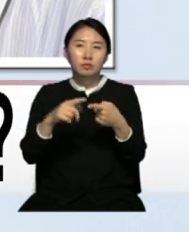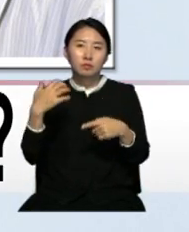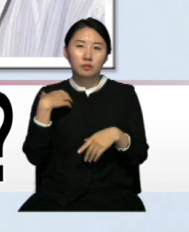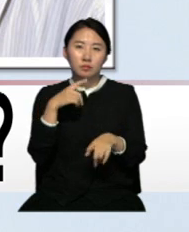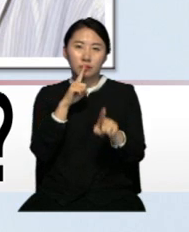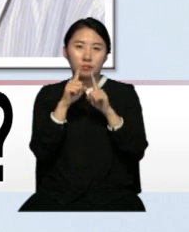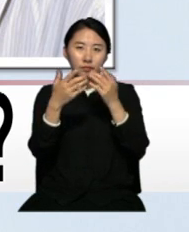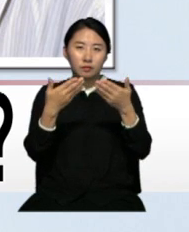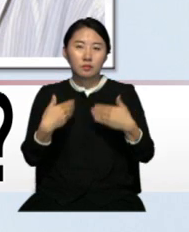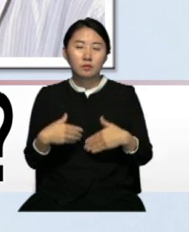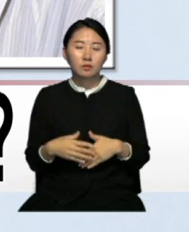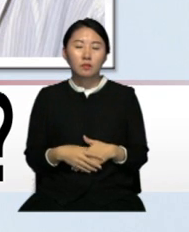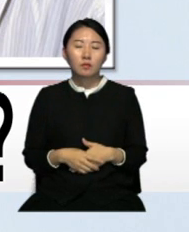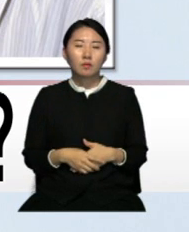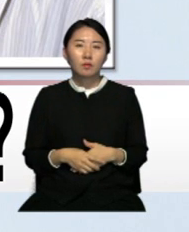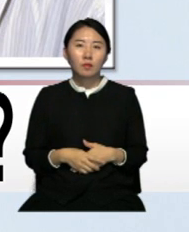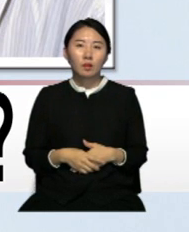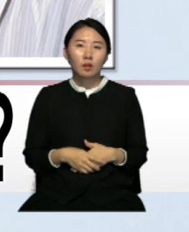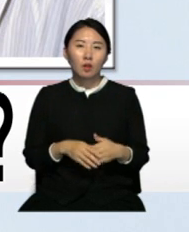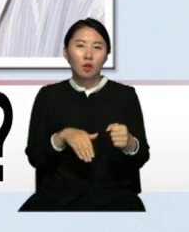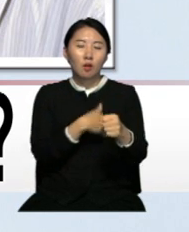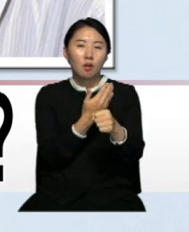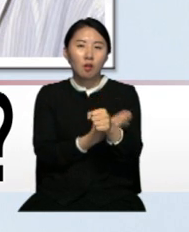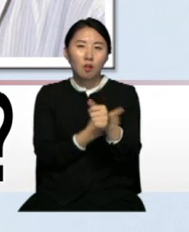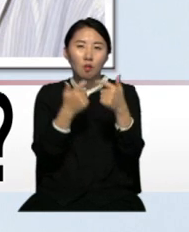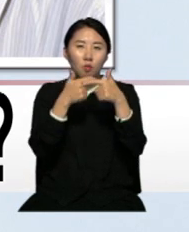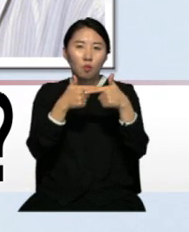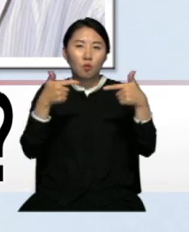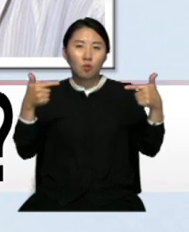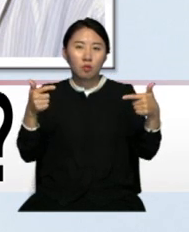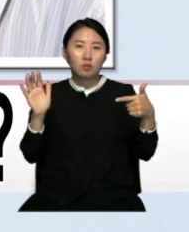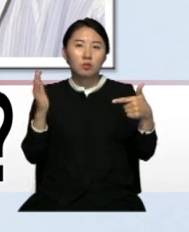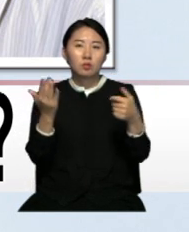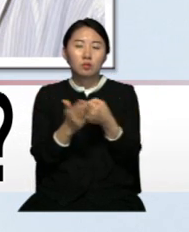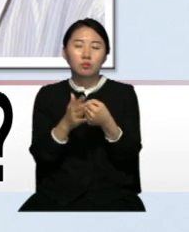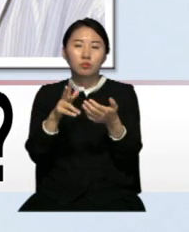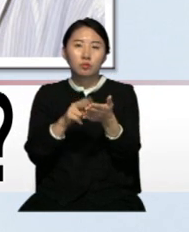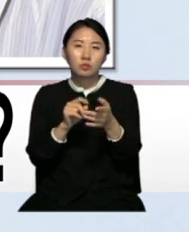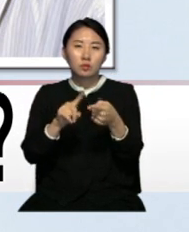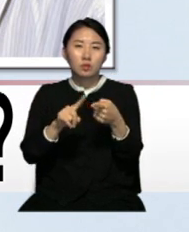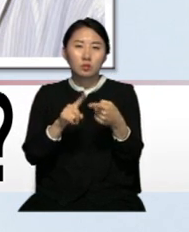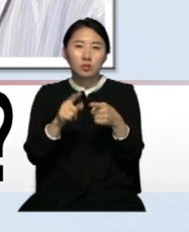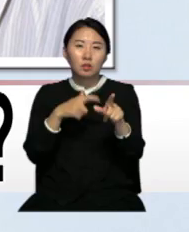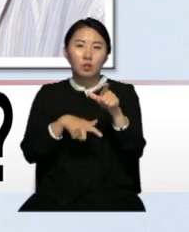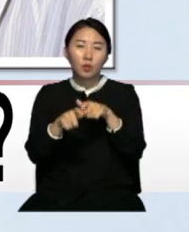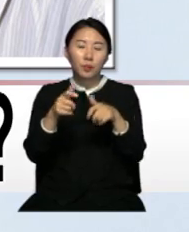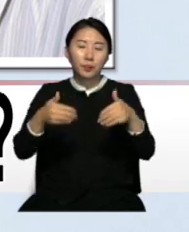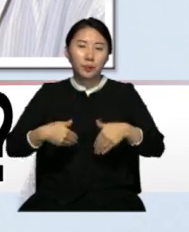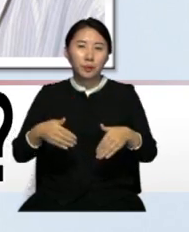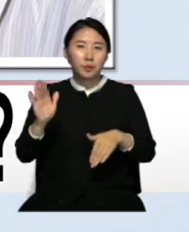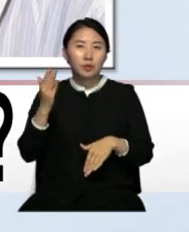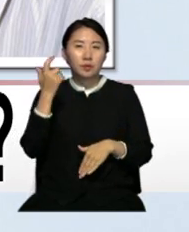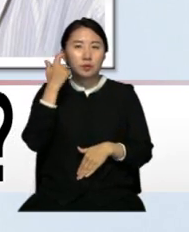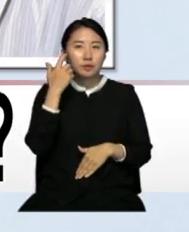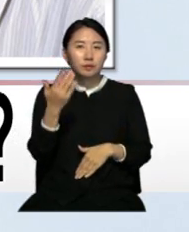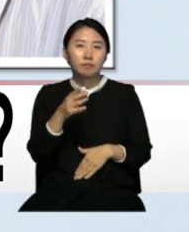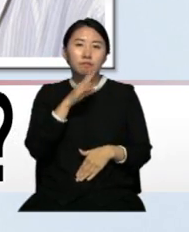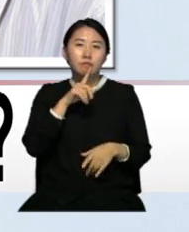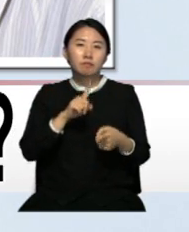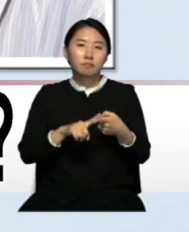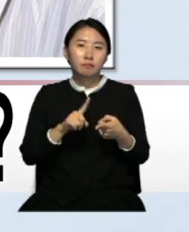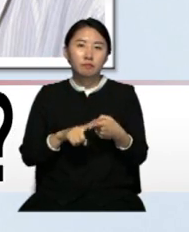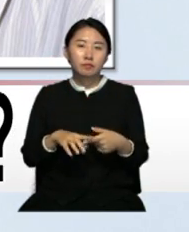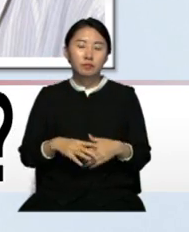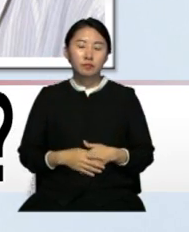책임을 말씀하셨습니다. 아무래도 권한이 확대된 만큼 이 문제에 대해서도 보완이 필요하겠죠? 당연한